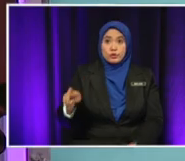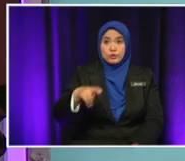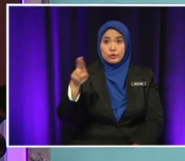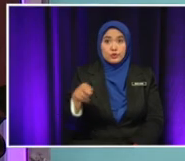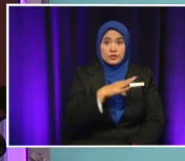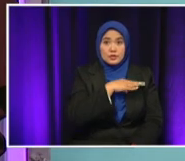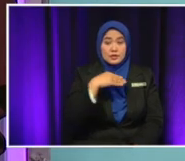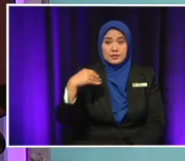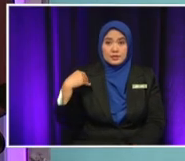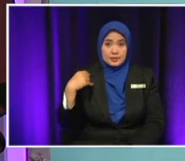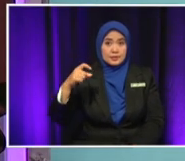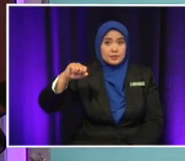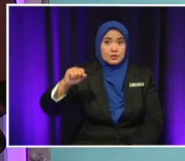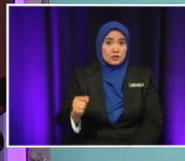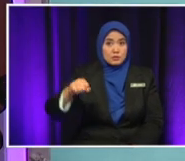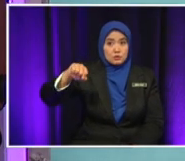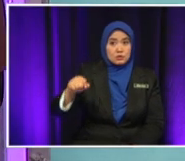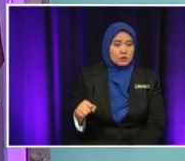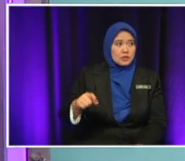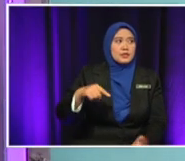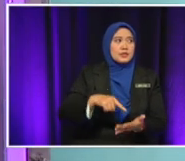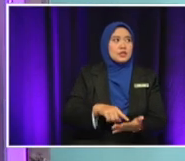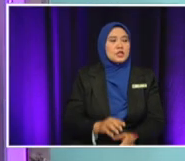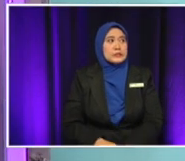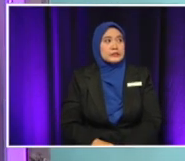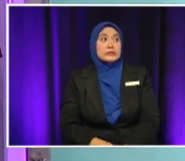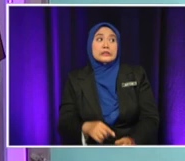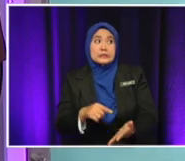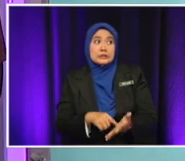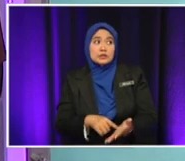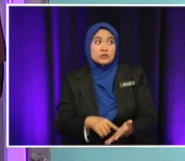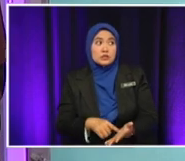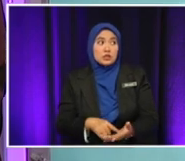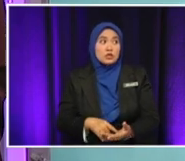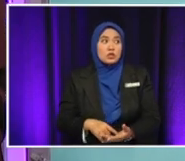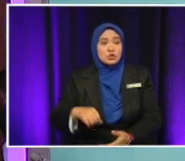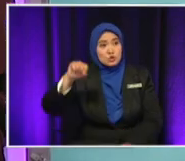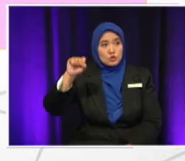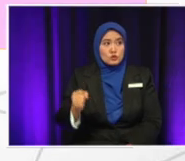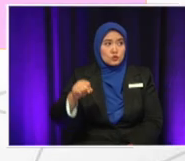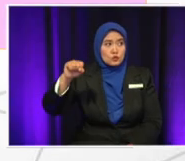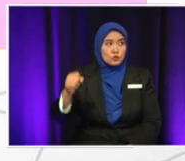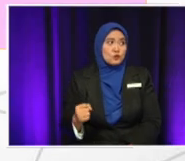identity kopra gitu kan Oke kita lihat contohlah nah ini contoh yang saya berikan